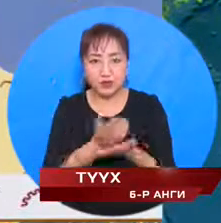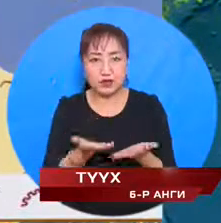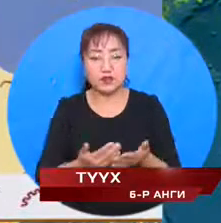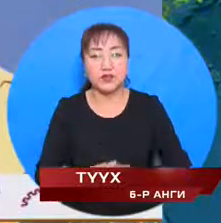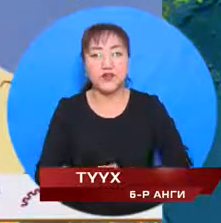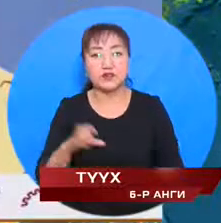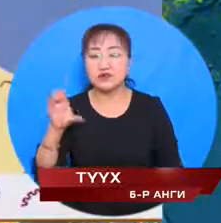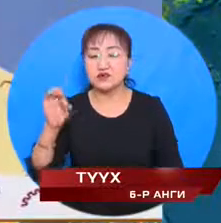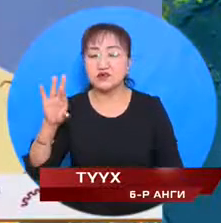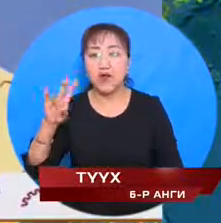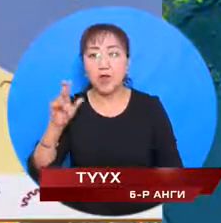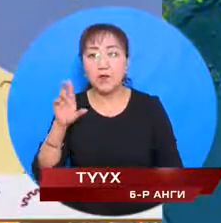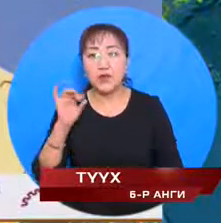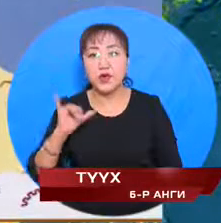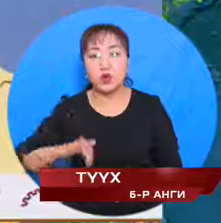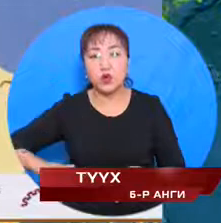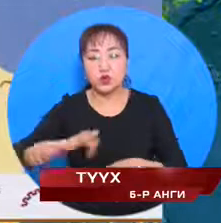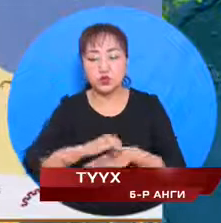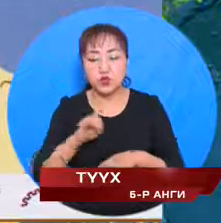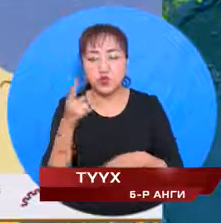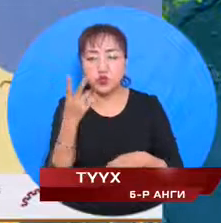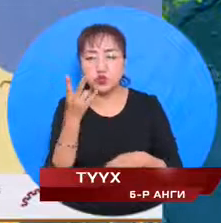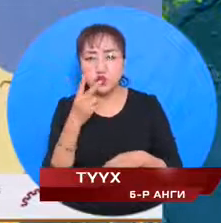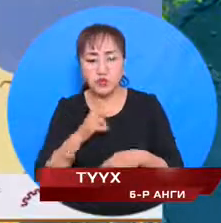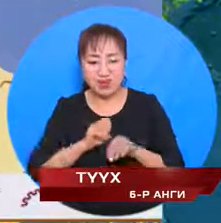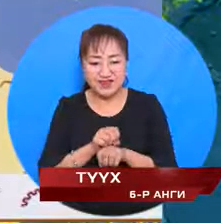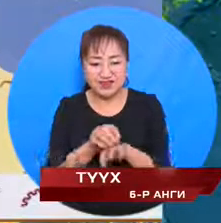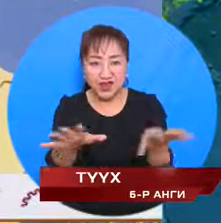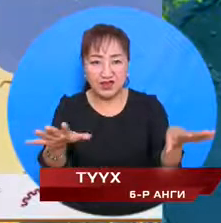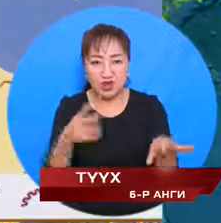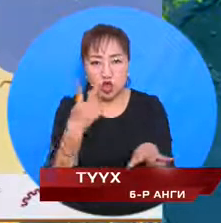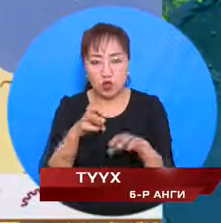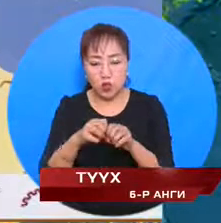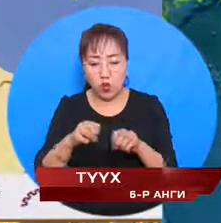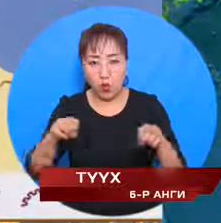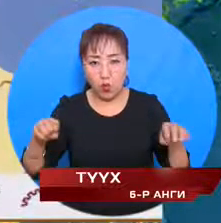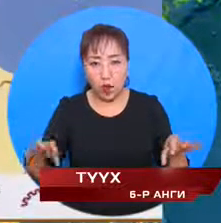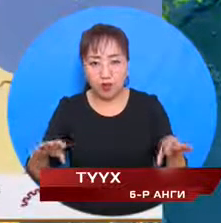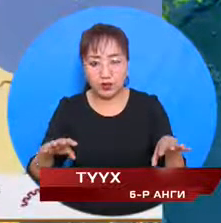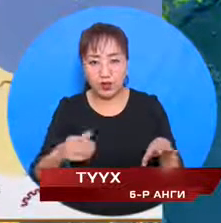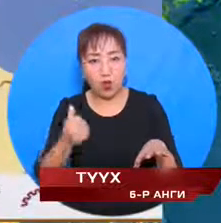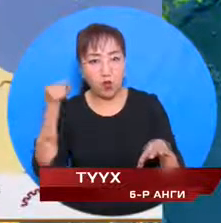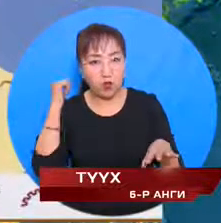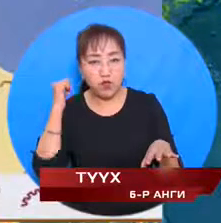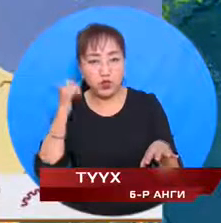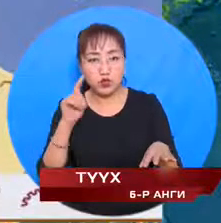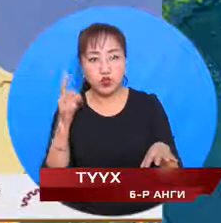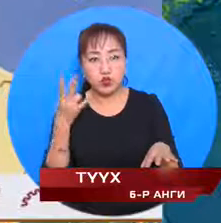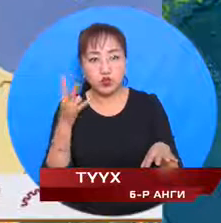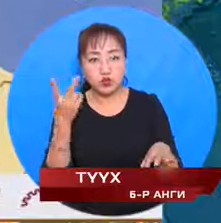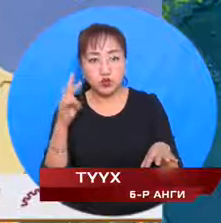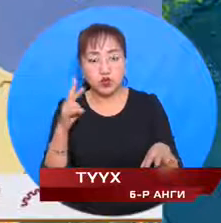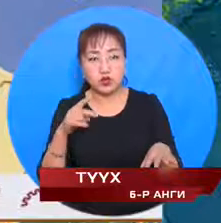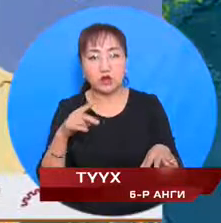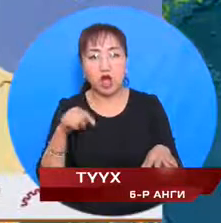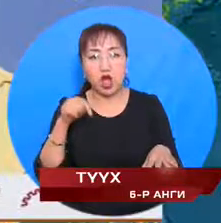Сямби улс. Хүннүү гүрэн задарч умард өмнөд хүннүү гэсэн хоёр улсад хуваагдаж умард хүннүүчүүд зөвхөн говийн арын